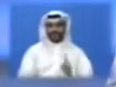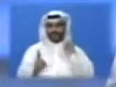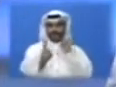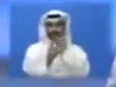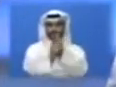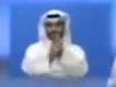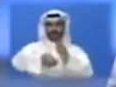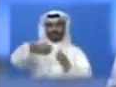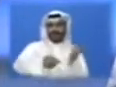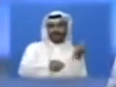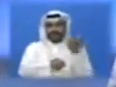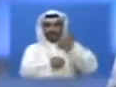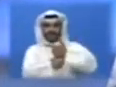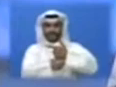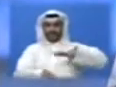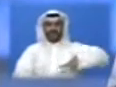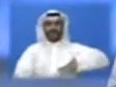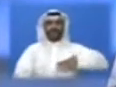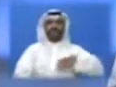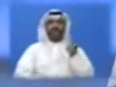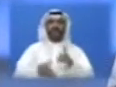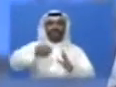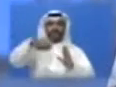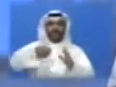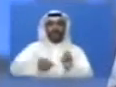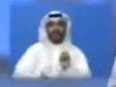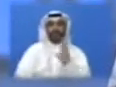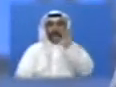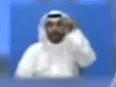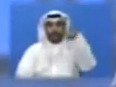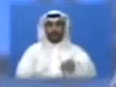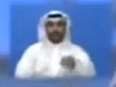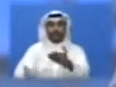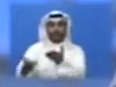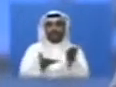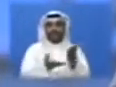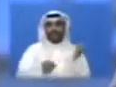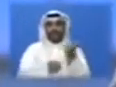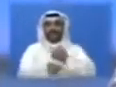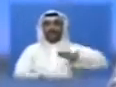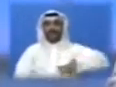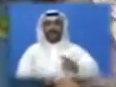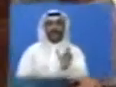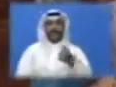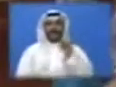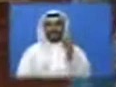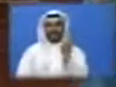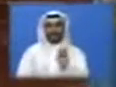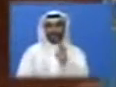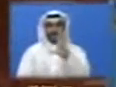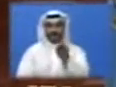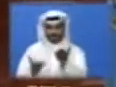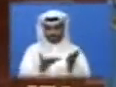استقبل سمو ولي العهد الشيخ نواف الأحمد الجابر الصباح حفظه الله بقصر بيان صباح اليوم سمو الشيخ ناصر محمد